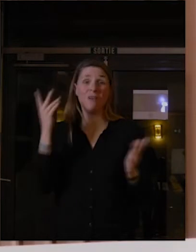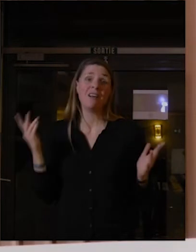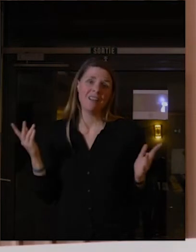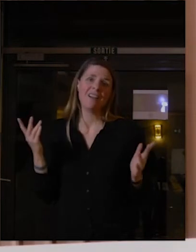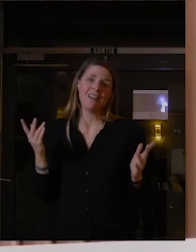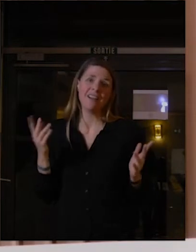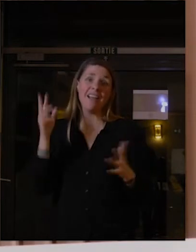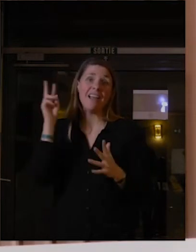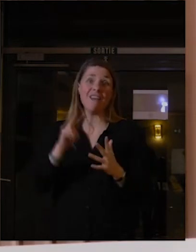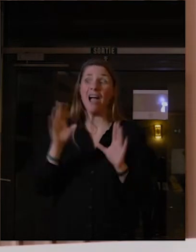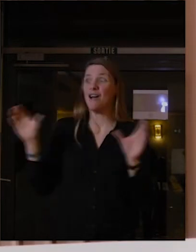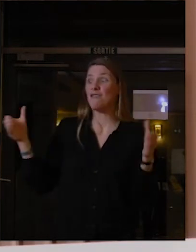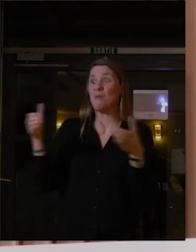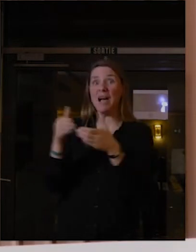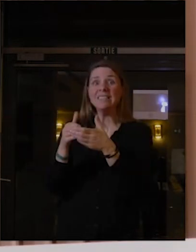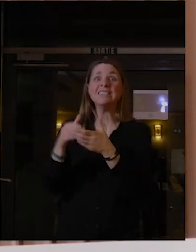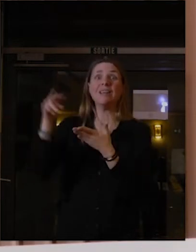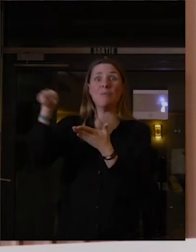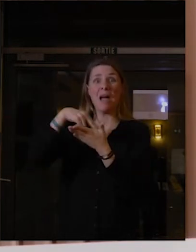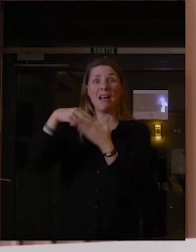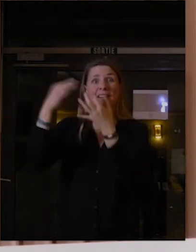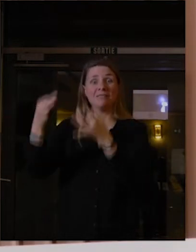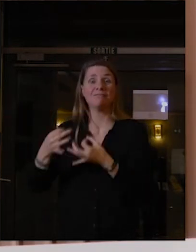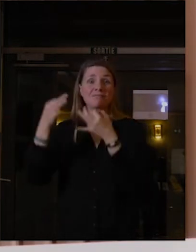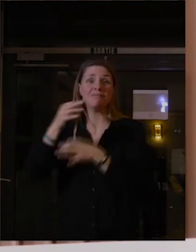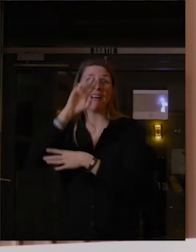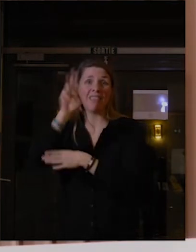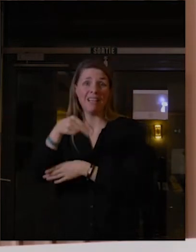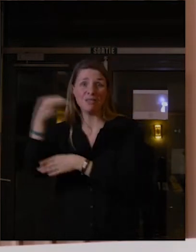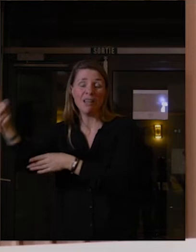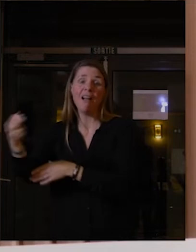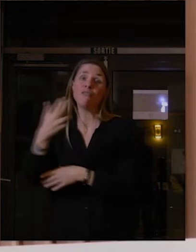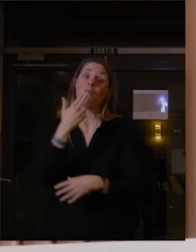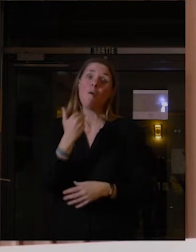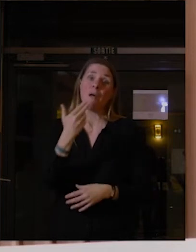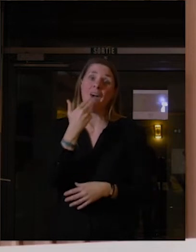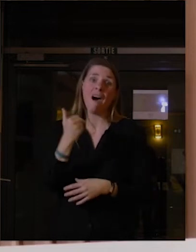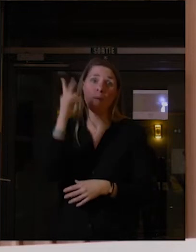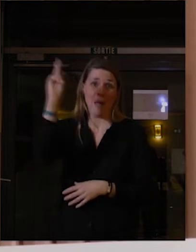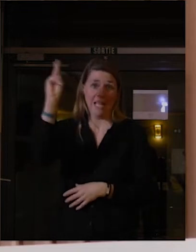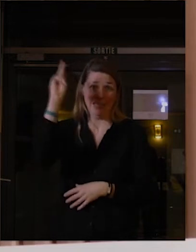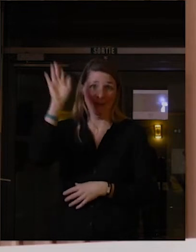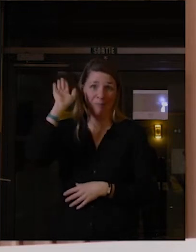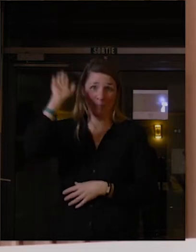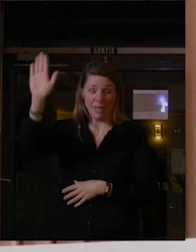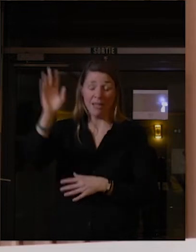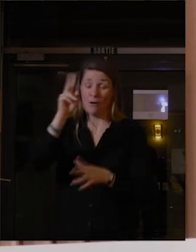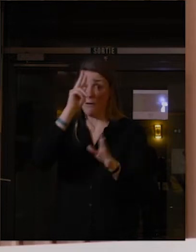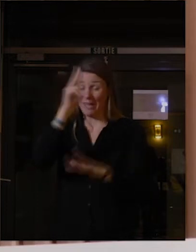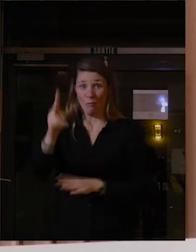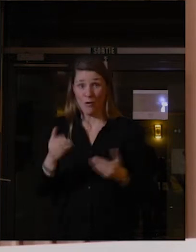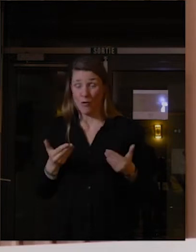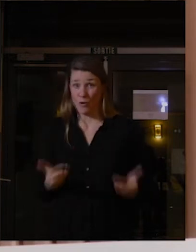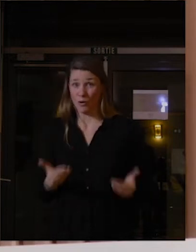Et la compagnie de ballet classique national, à savoir l'Opéra de Paris. Mais honnêtement,